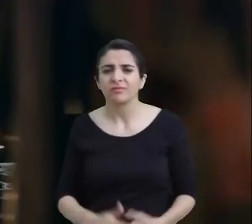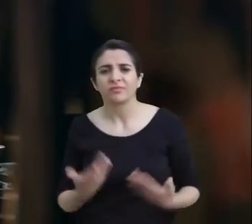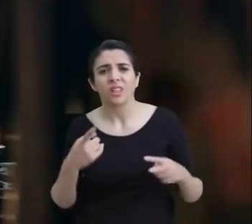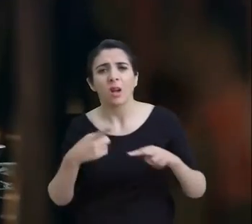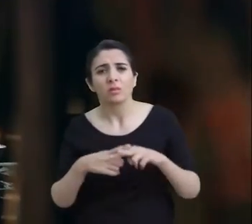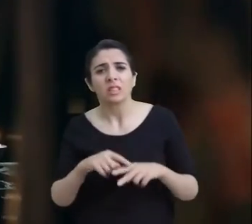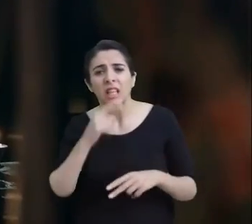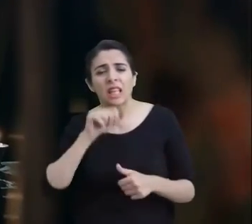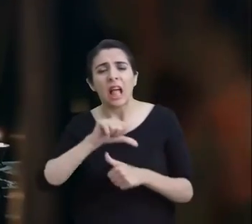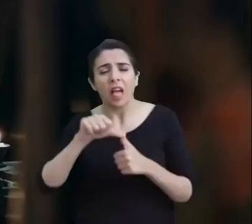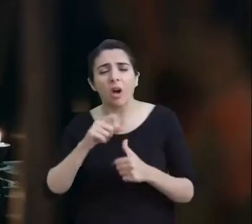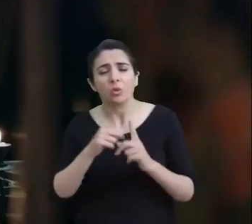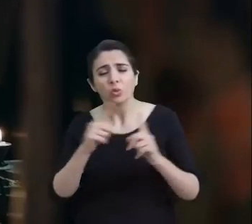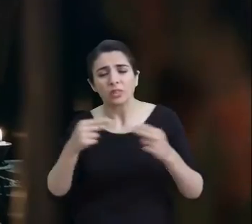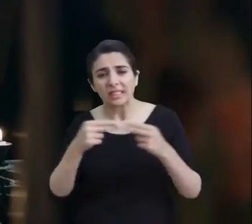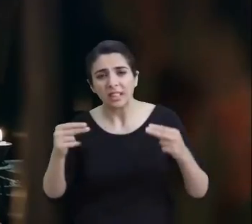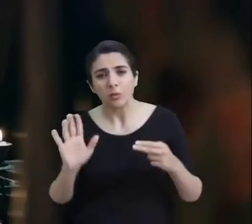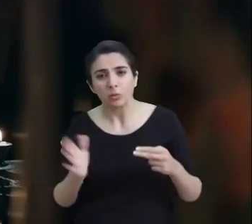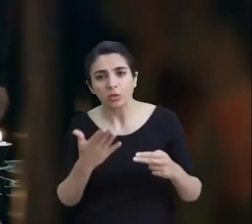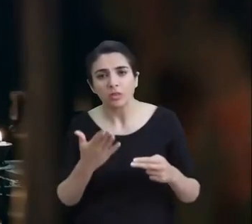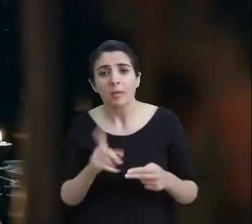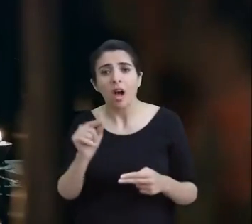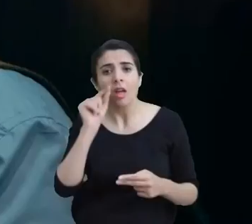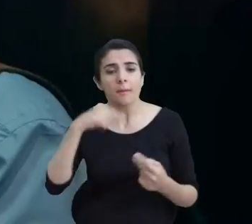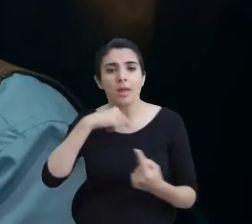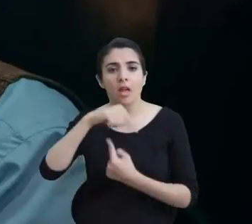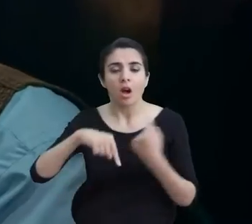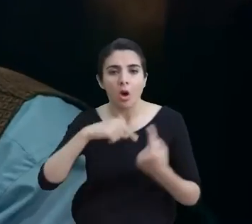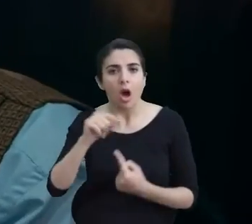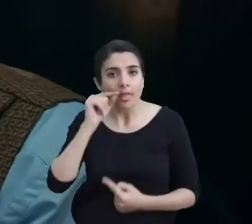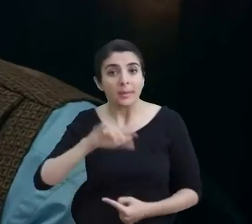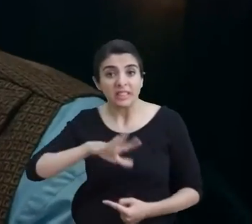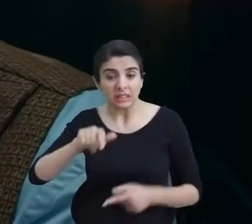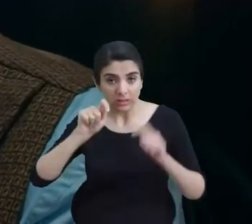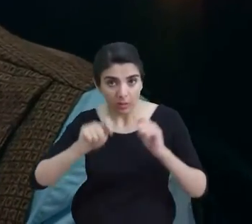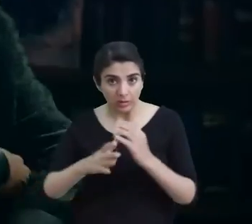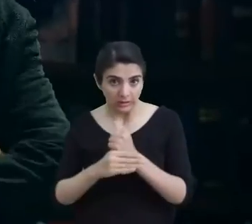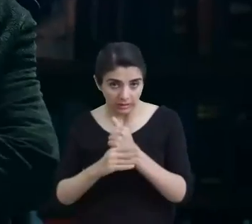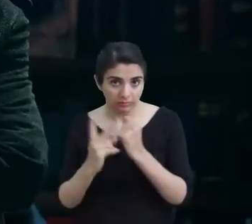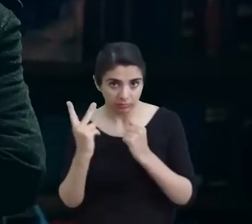Vallahi Abdullah, zeytinyağı uzun hikaye. Bir adam arıyor. Herif hırsız.